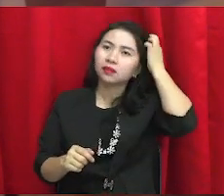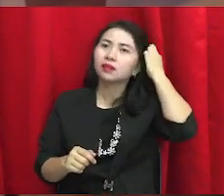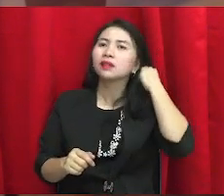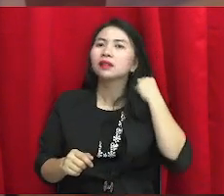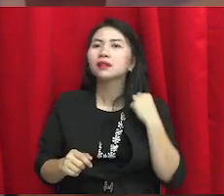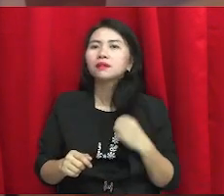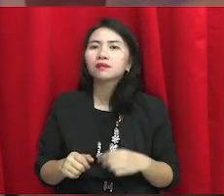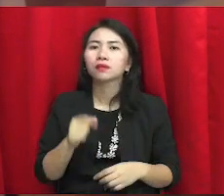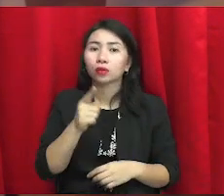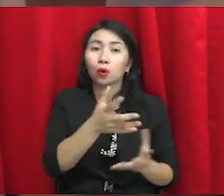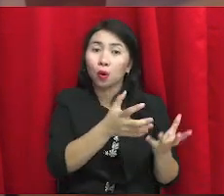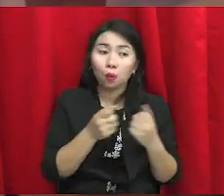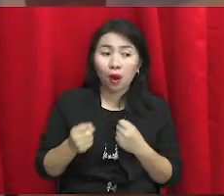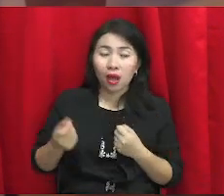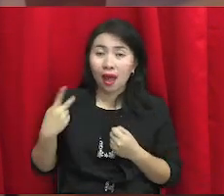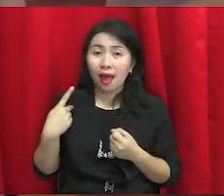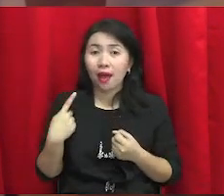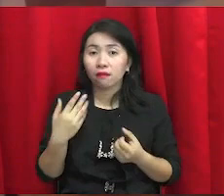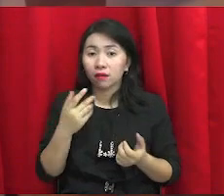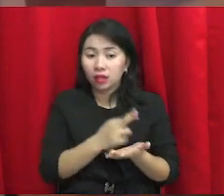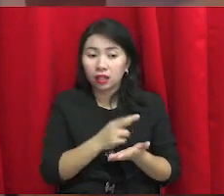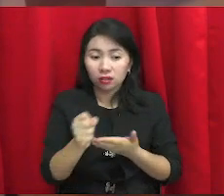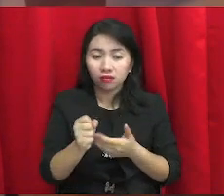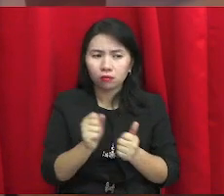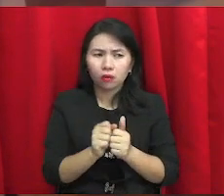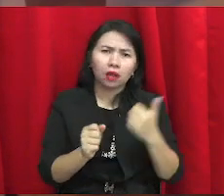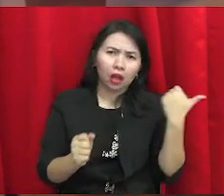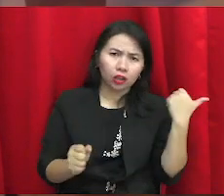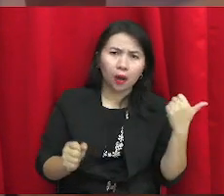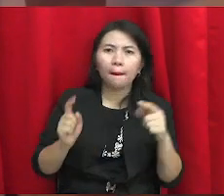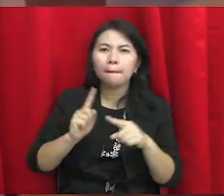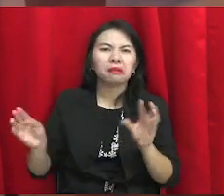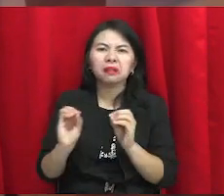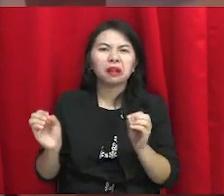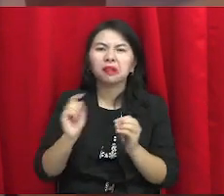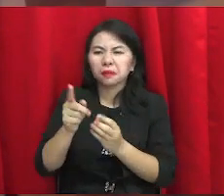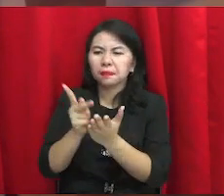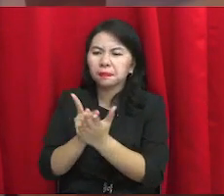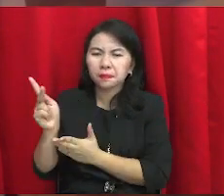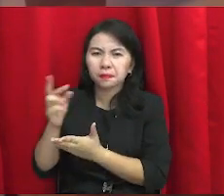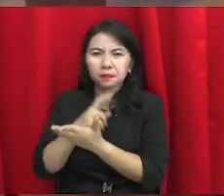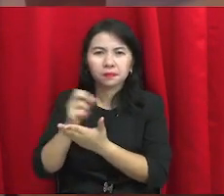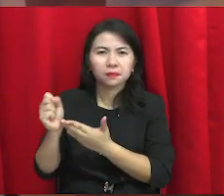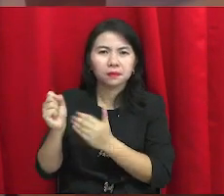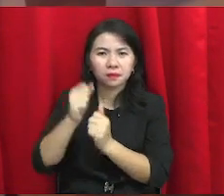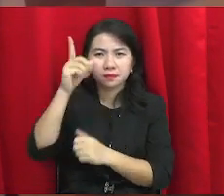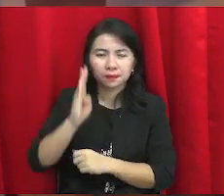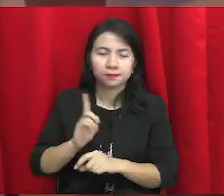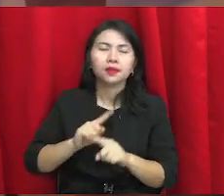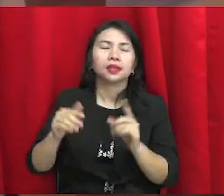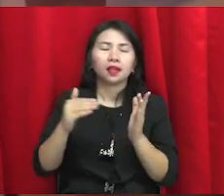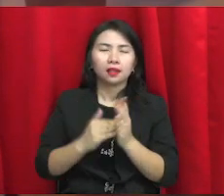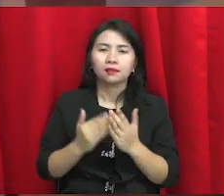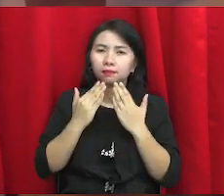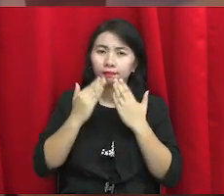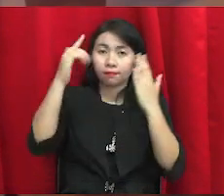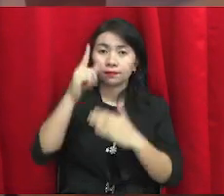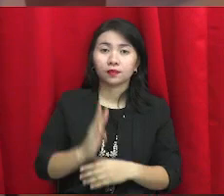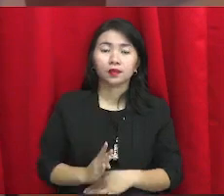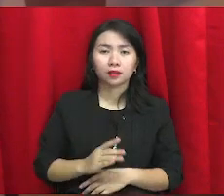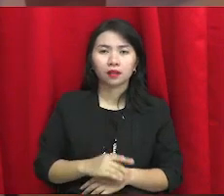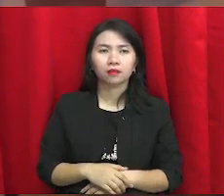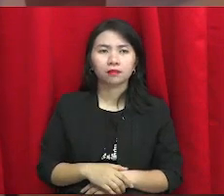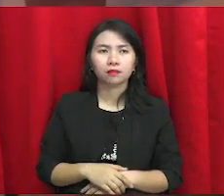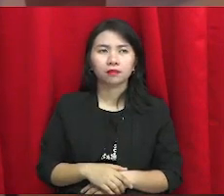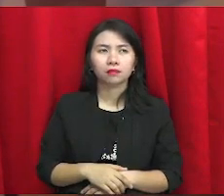pero wala ka lang pala talagang pure relationship sa Panginoon. Amen. Kaya nagpapasalamat ako sa Panginoon kasi nakikita ko yung bakit,